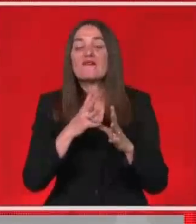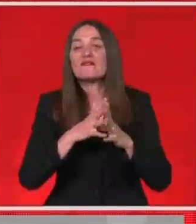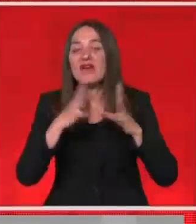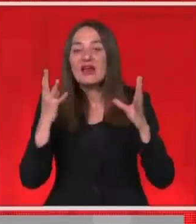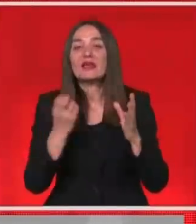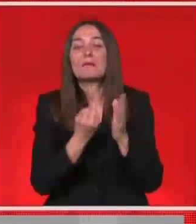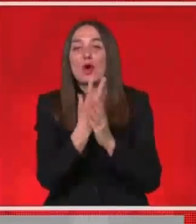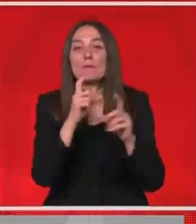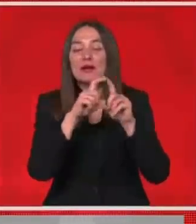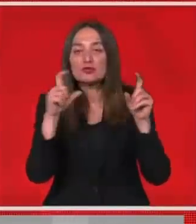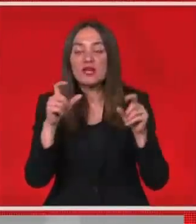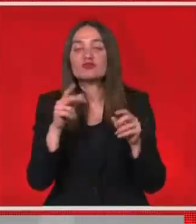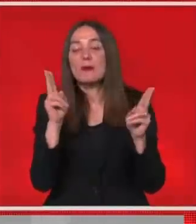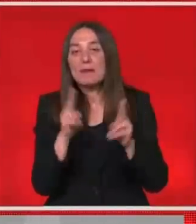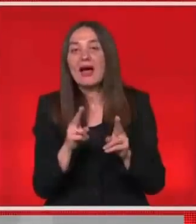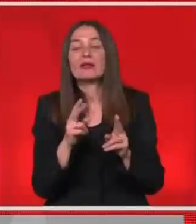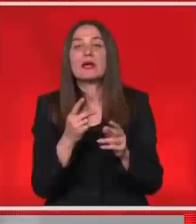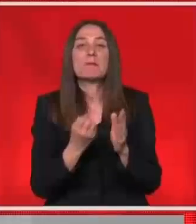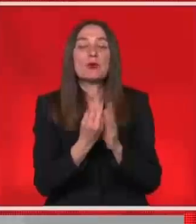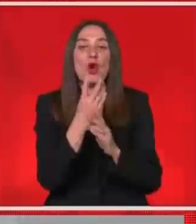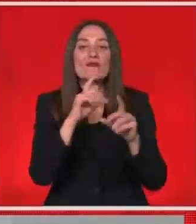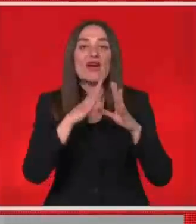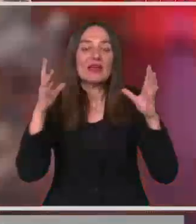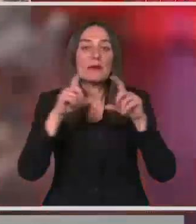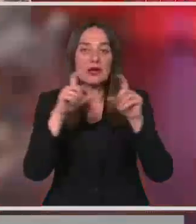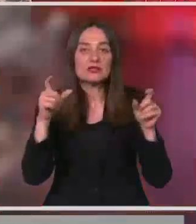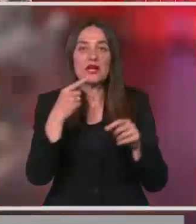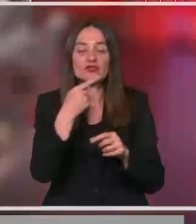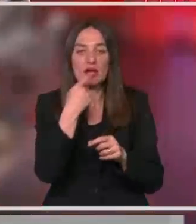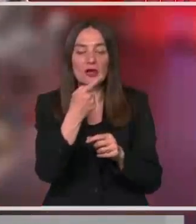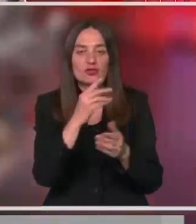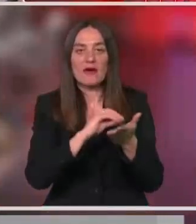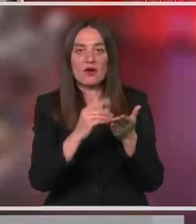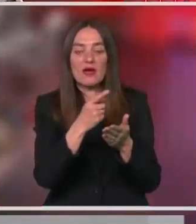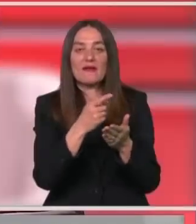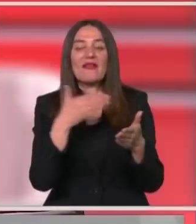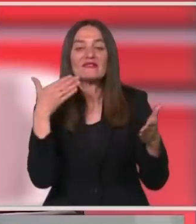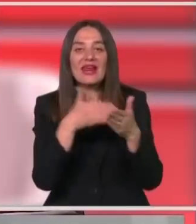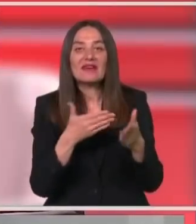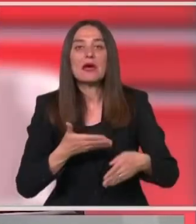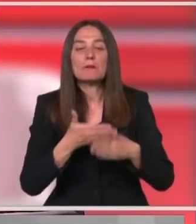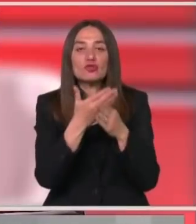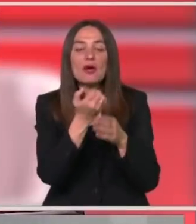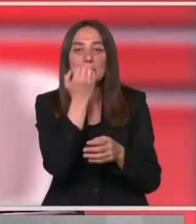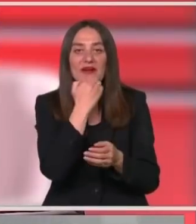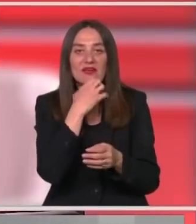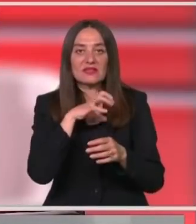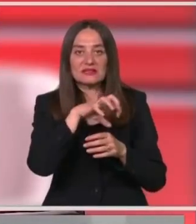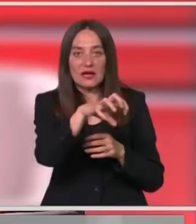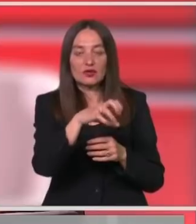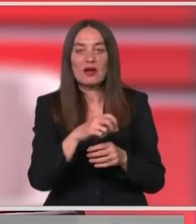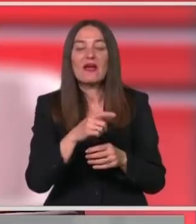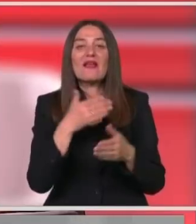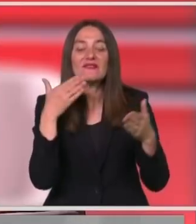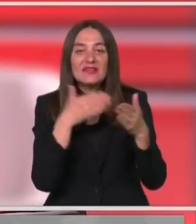preduzeća u Srbiji ili manji broj velikih preduzeća koji imaju probleme u nabavci sirovina. Kaže ovako, direktna pomoć privatnom sektoru.